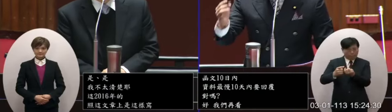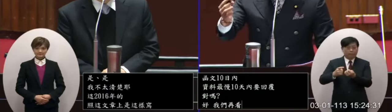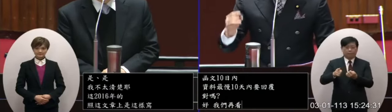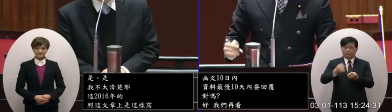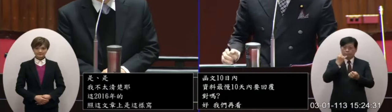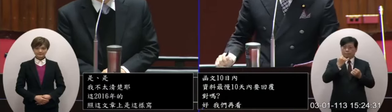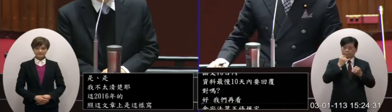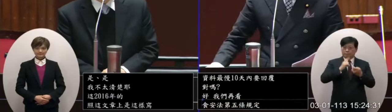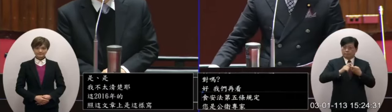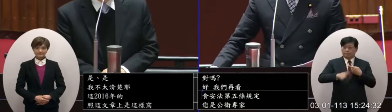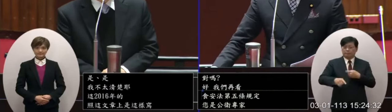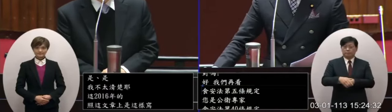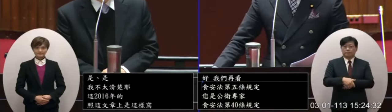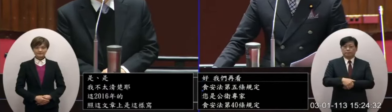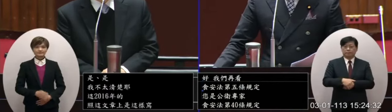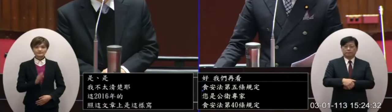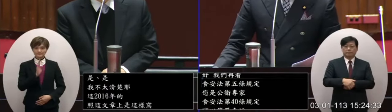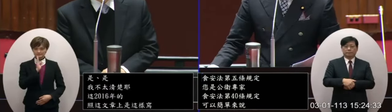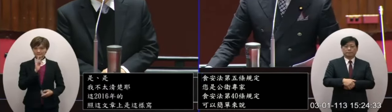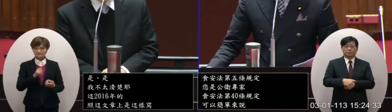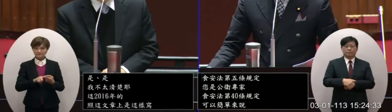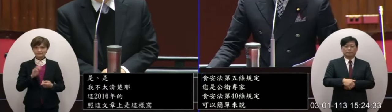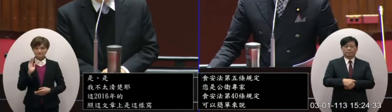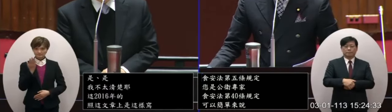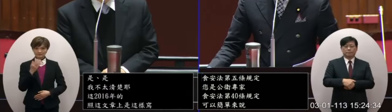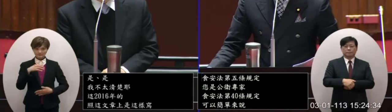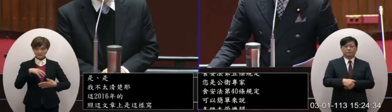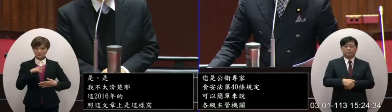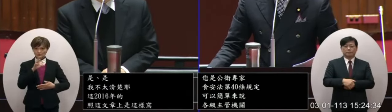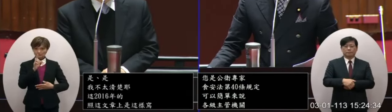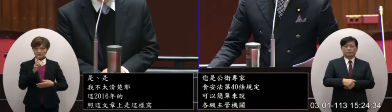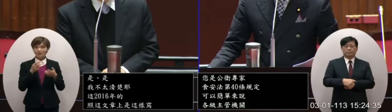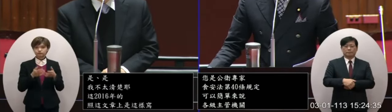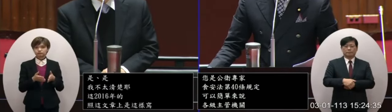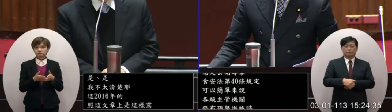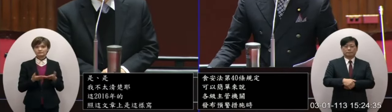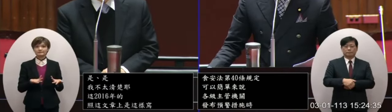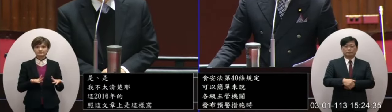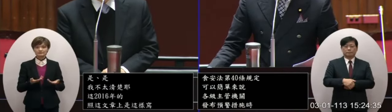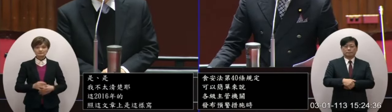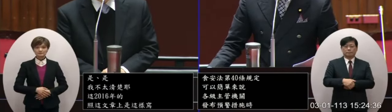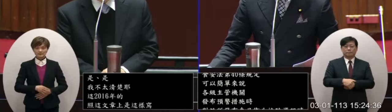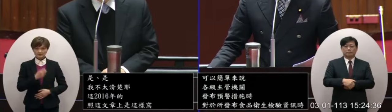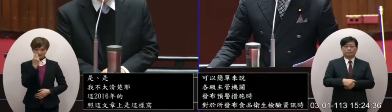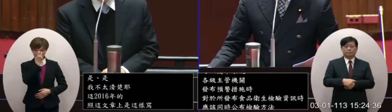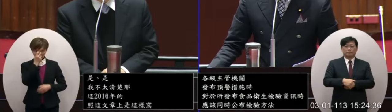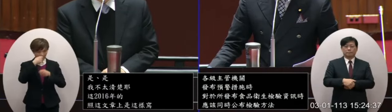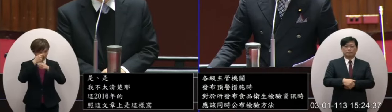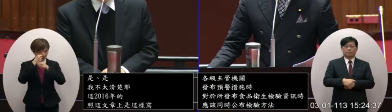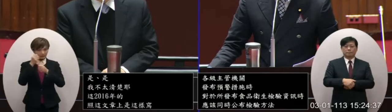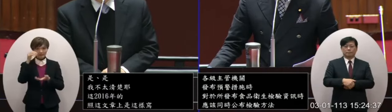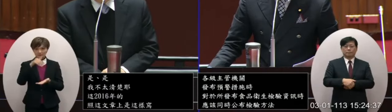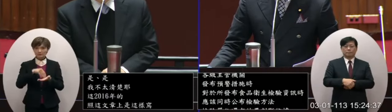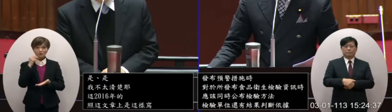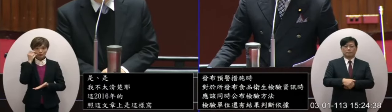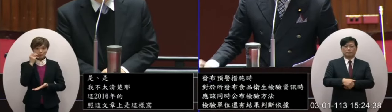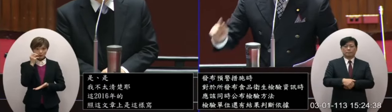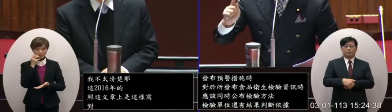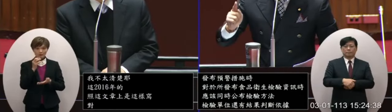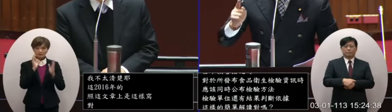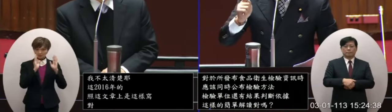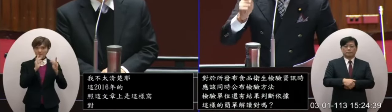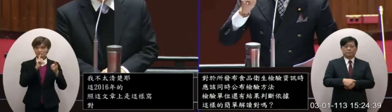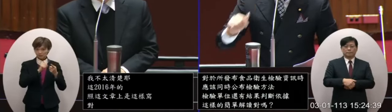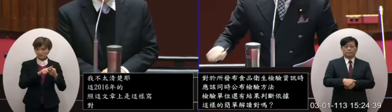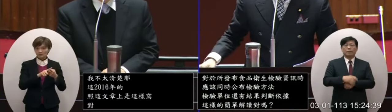单解读，对吗？ 对，但是这里有一个很重要的一个关键，就是检验的结果必须是正确无